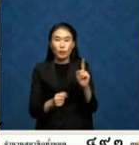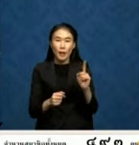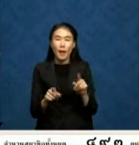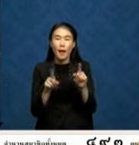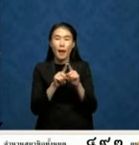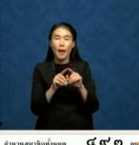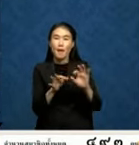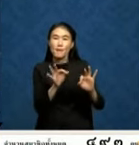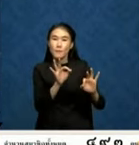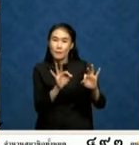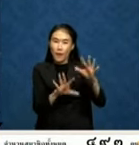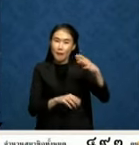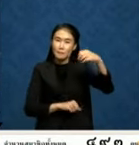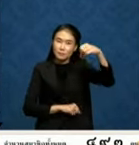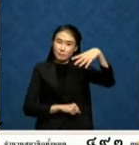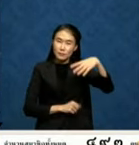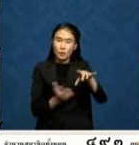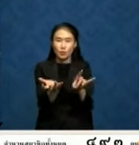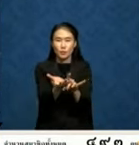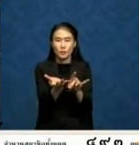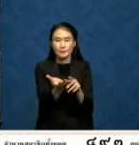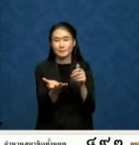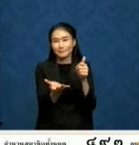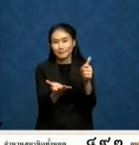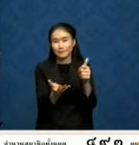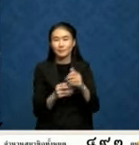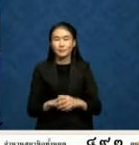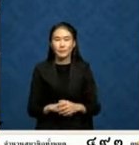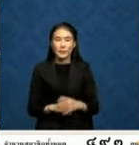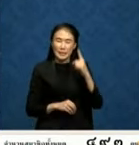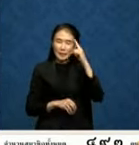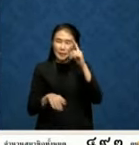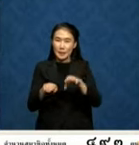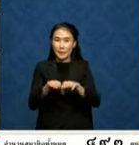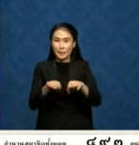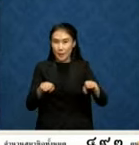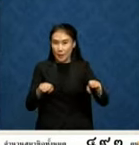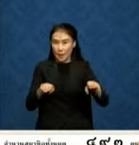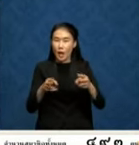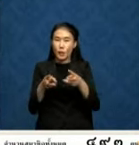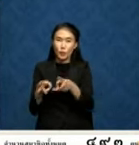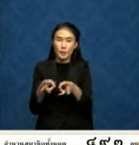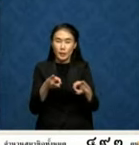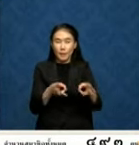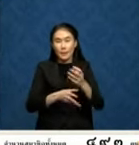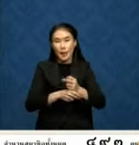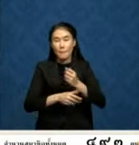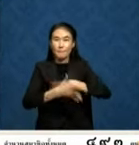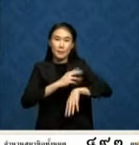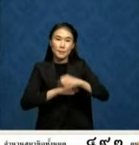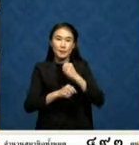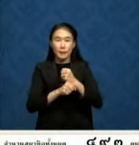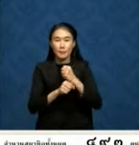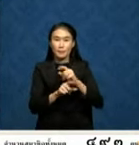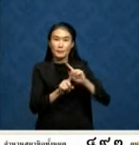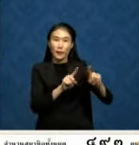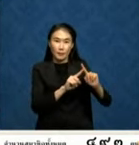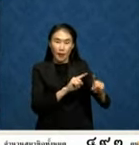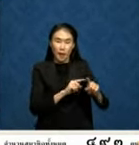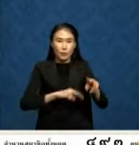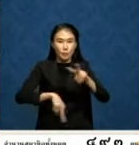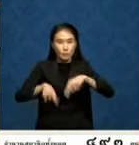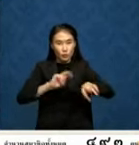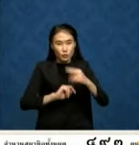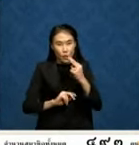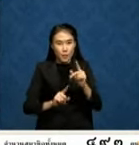ลังงานให้มีประสิทธิภาพโดยกำหนดมาตรฐานแนวทางปฏิบัติงานและระบบติดตามการประเมิน